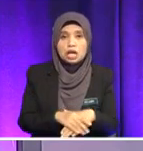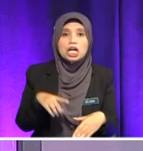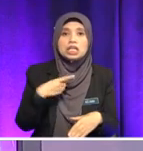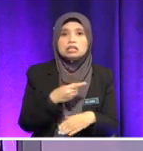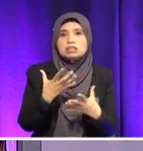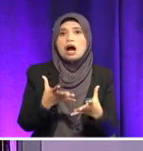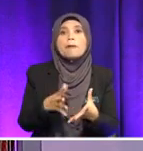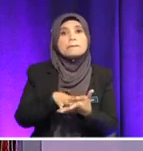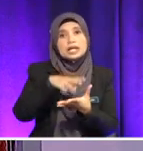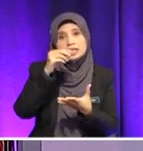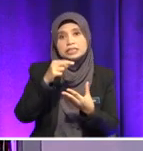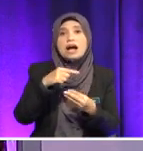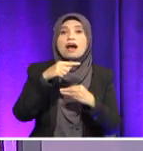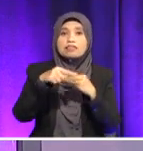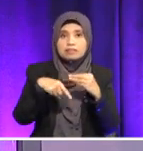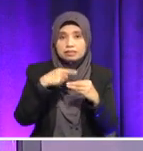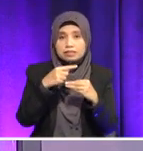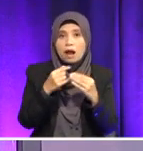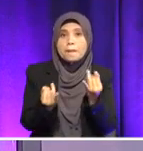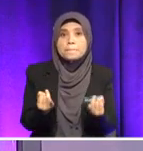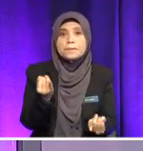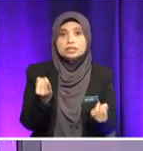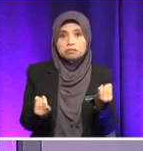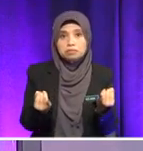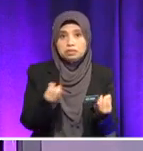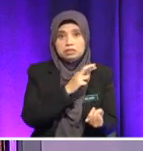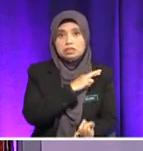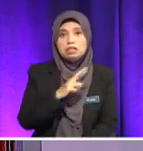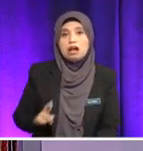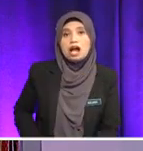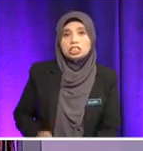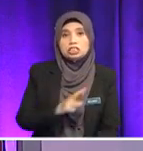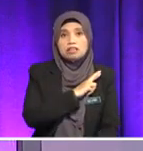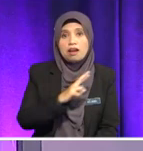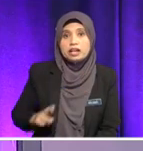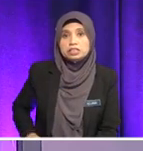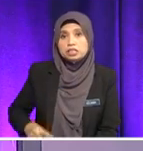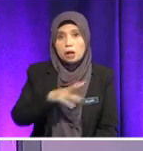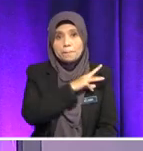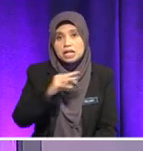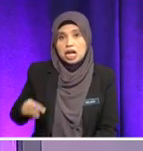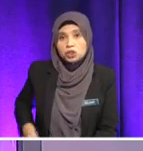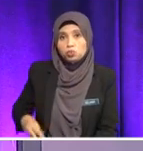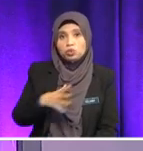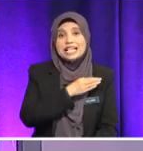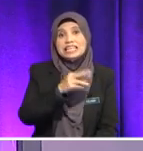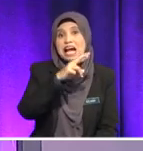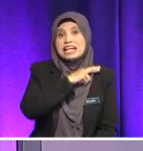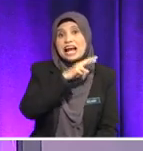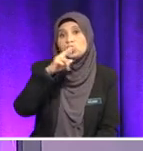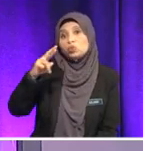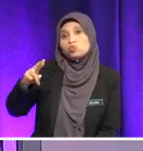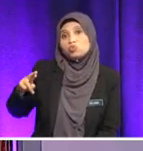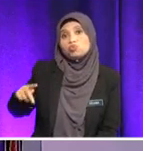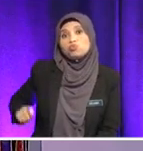mengimbangi diantara Queen England dengan raja-raja Melayu pembagian kuasa diantara sultan-sultan Siapa yang